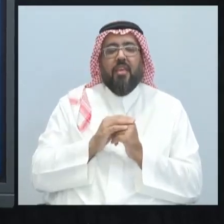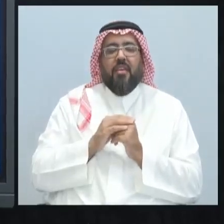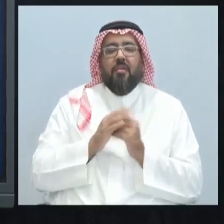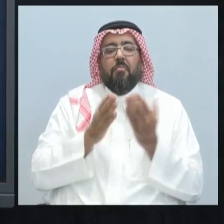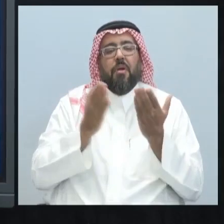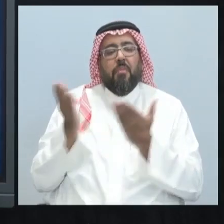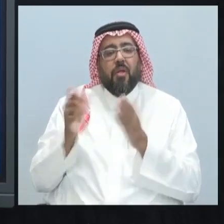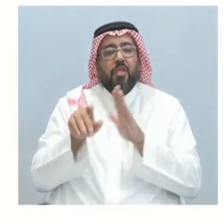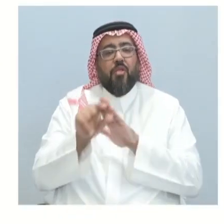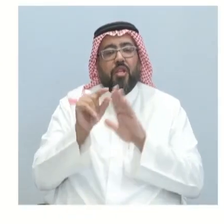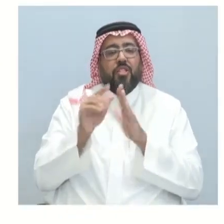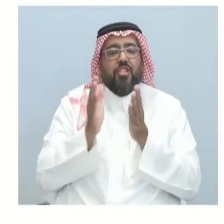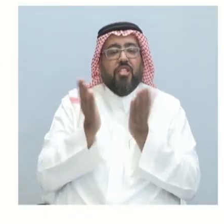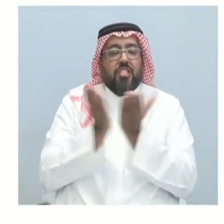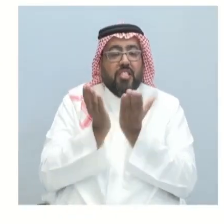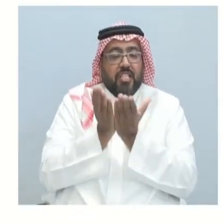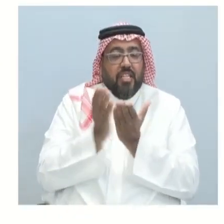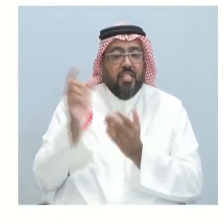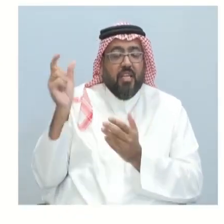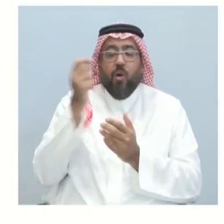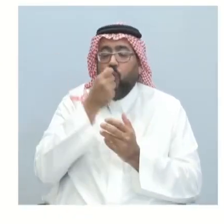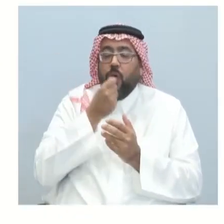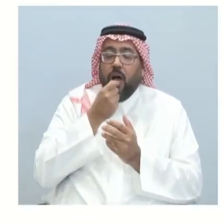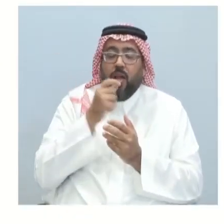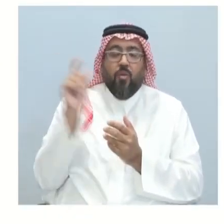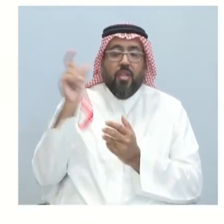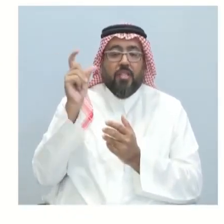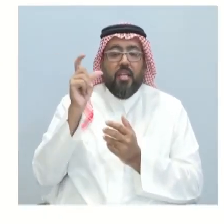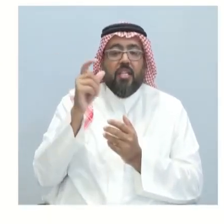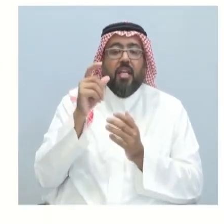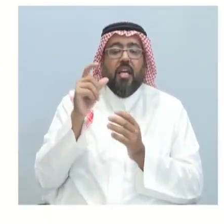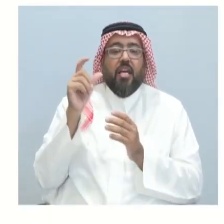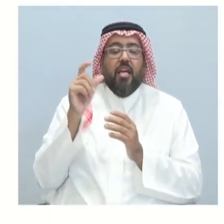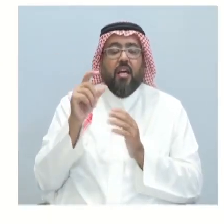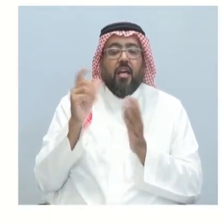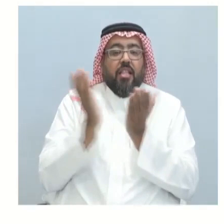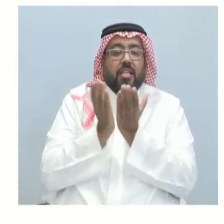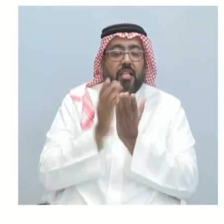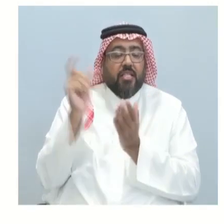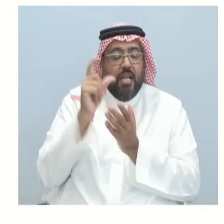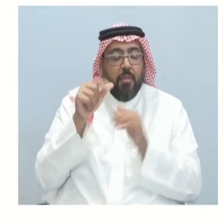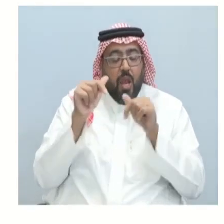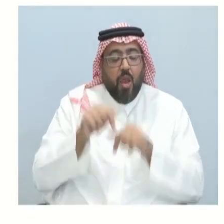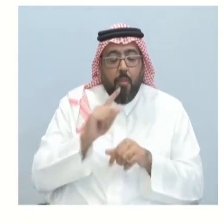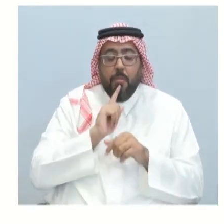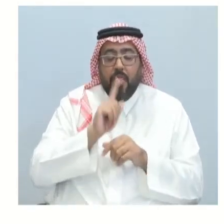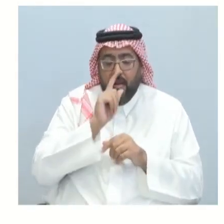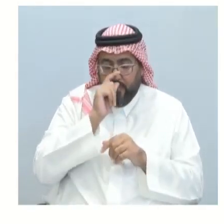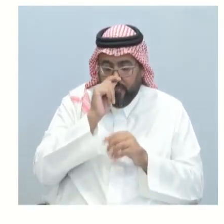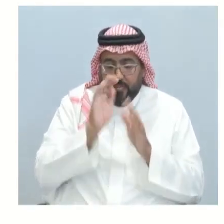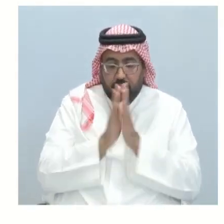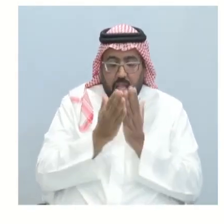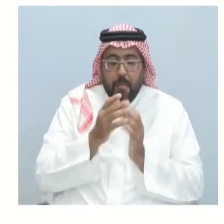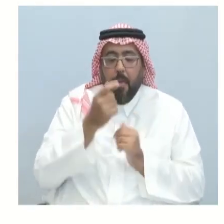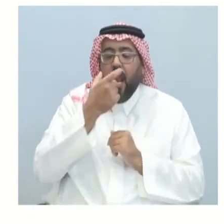القران الكريم والدراسات الاسلاميه اليوم بحول الله عز وجل في مقرر الحديث